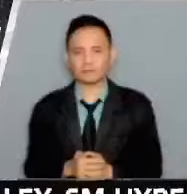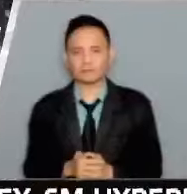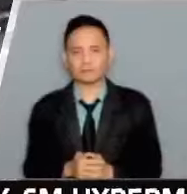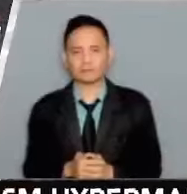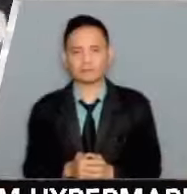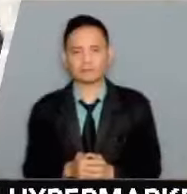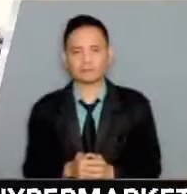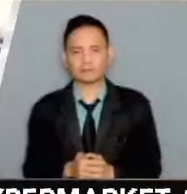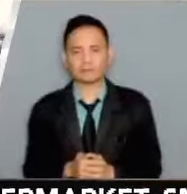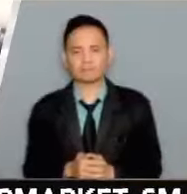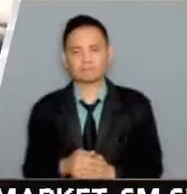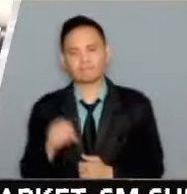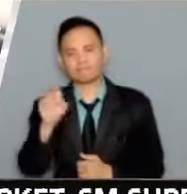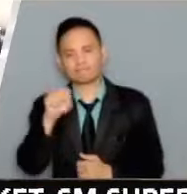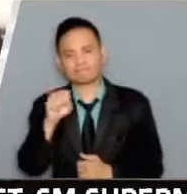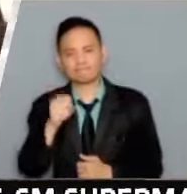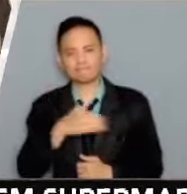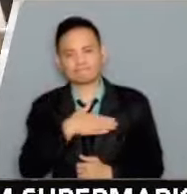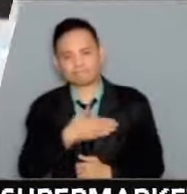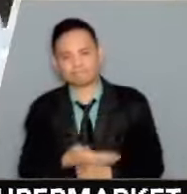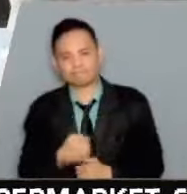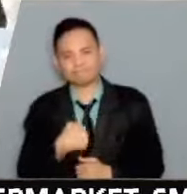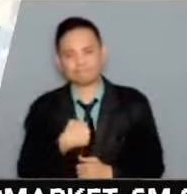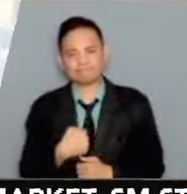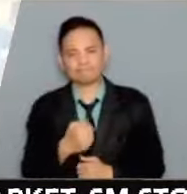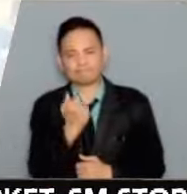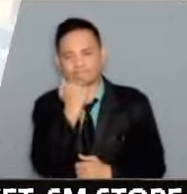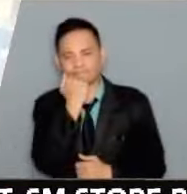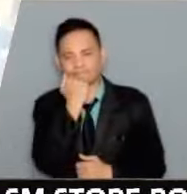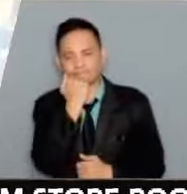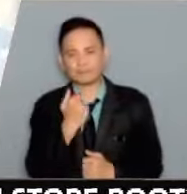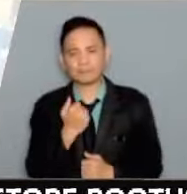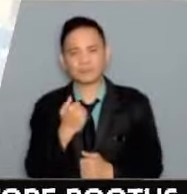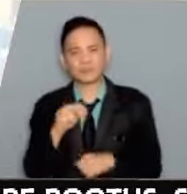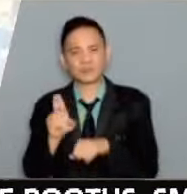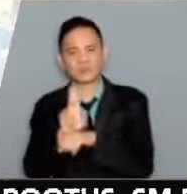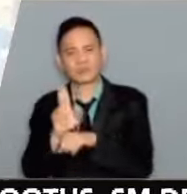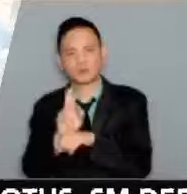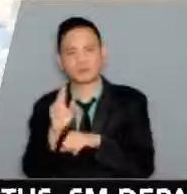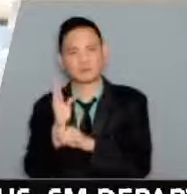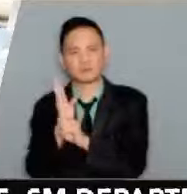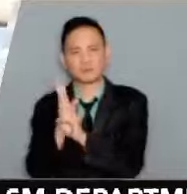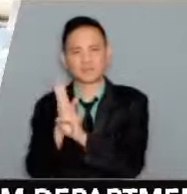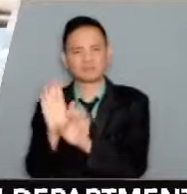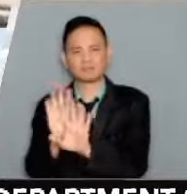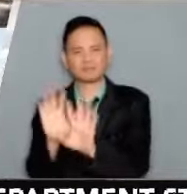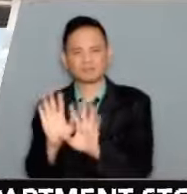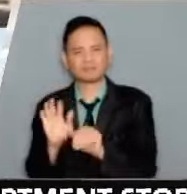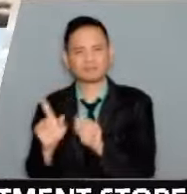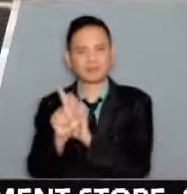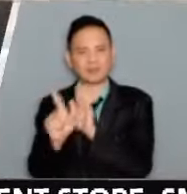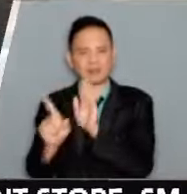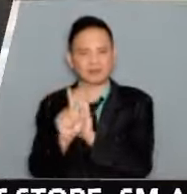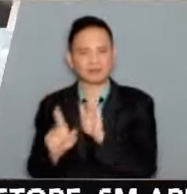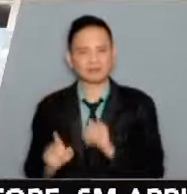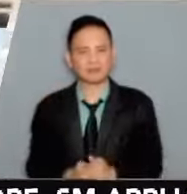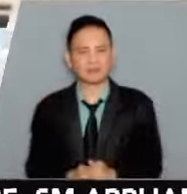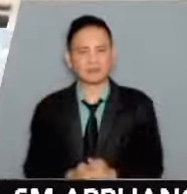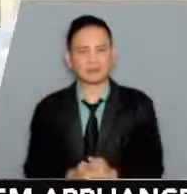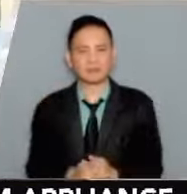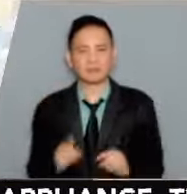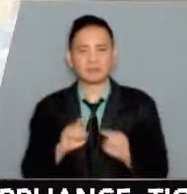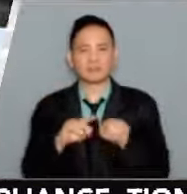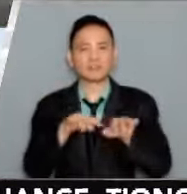Napasabay lang po ako doon sa iba na nagarap po sa bus lane. Alam niyo kung bawal? Opo, bawal po. Eh. Medyo matraffic po, nag-aabol lang po sa